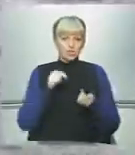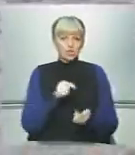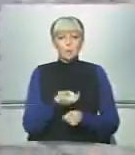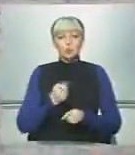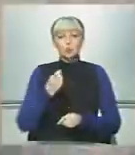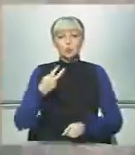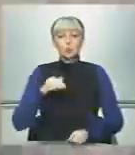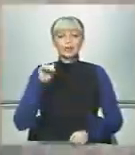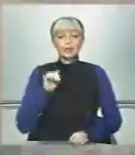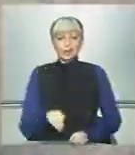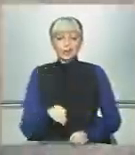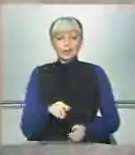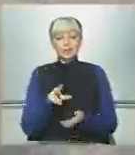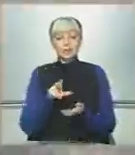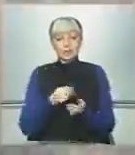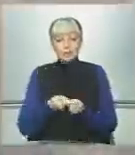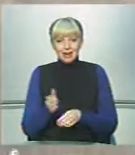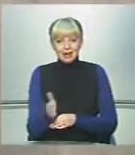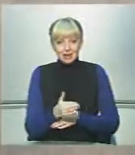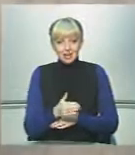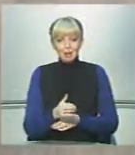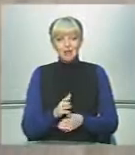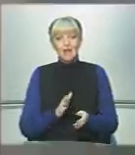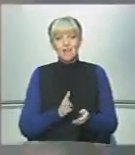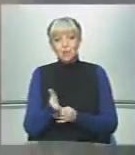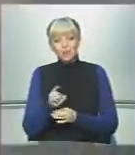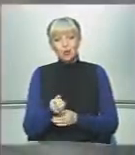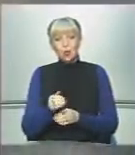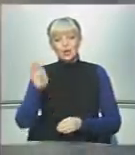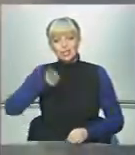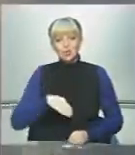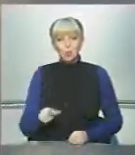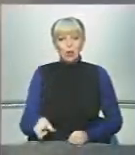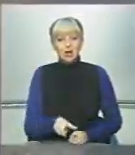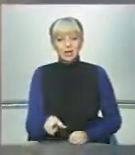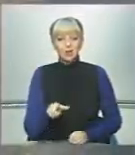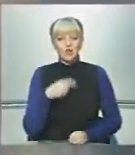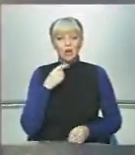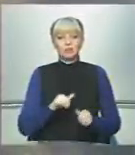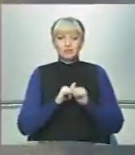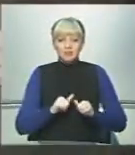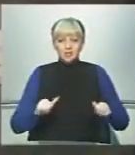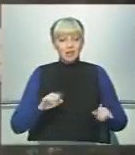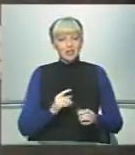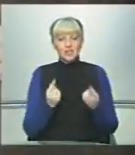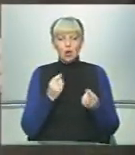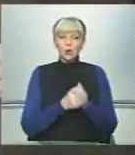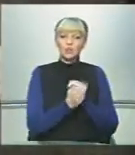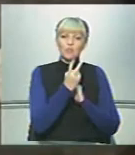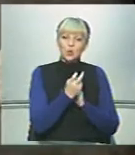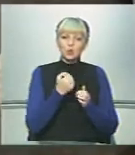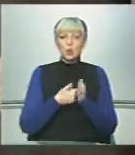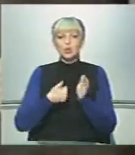Понад 120 тисяч екземплярів цієї риби випущено у гірську річку. Зазначимо, що плодючість форелі невелика – від 200